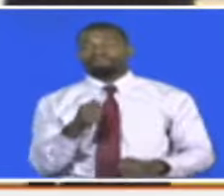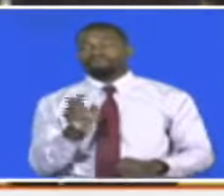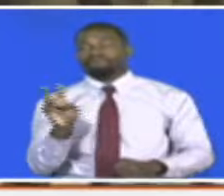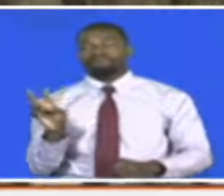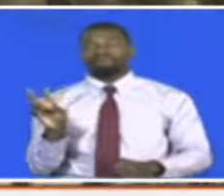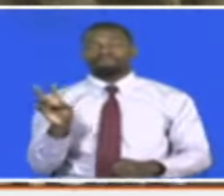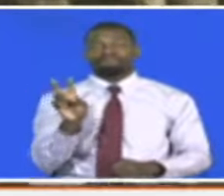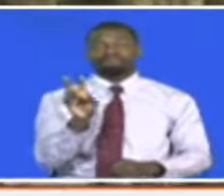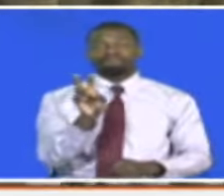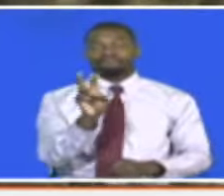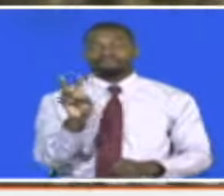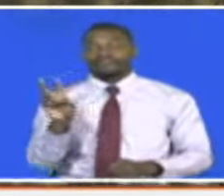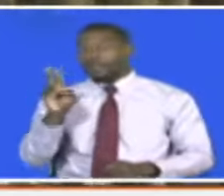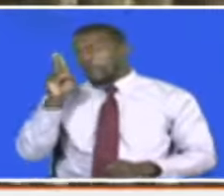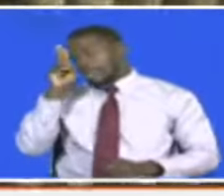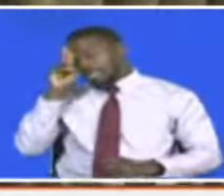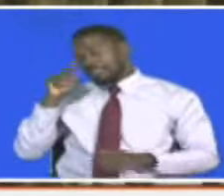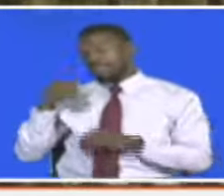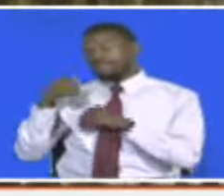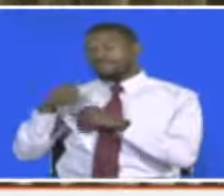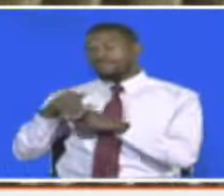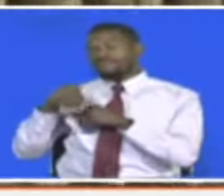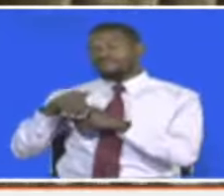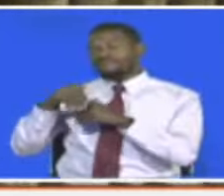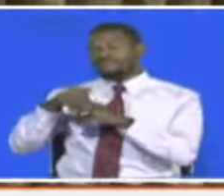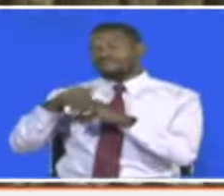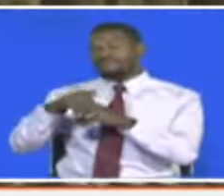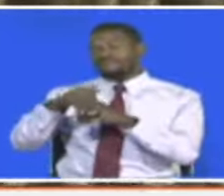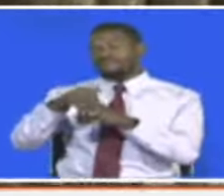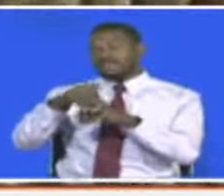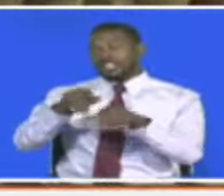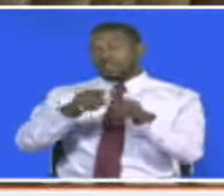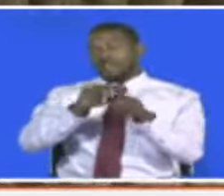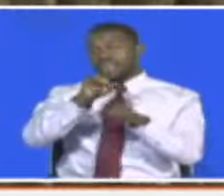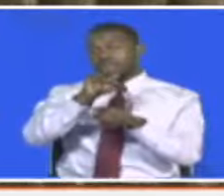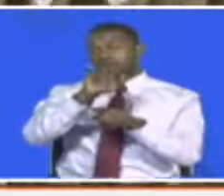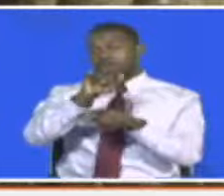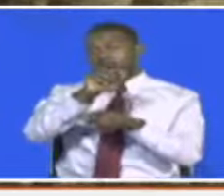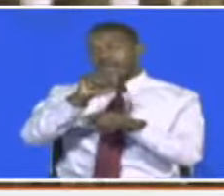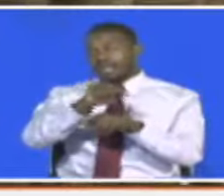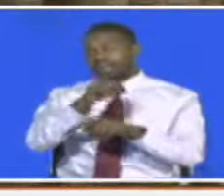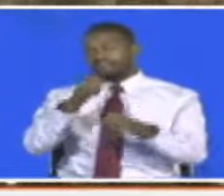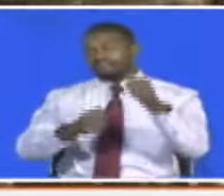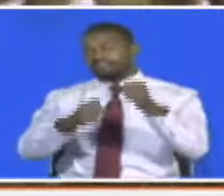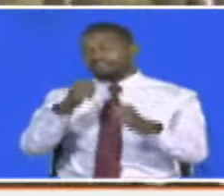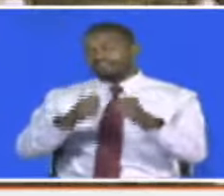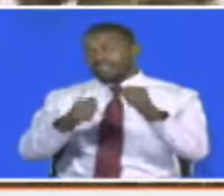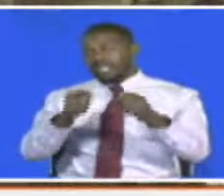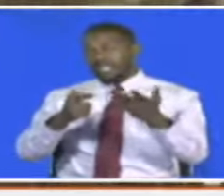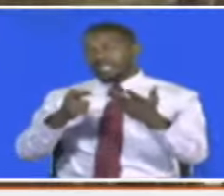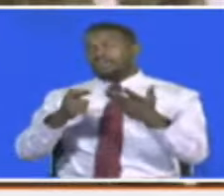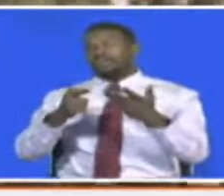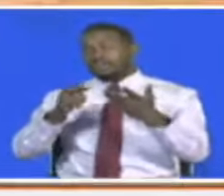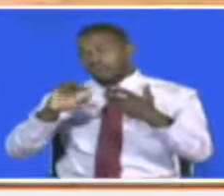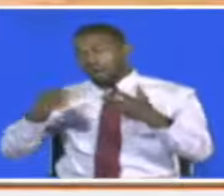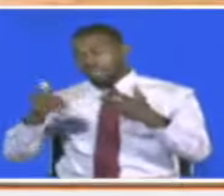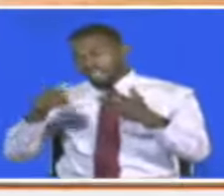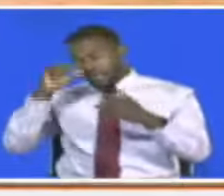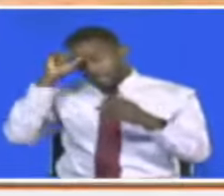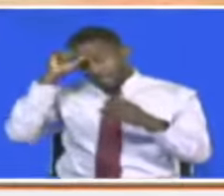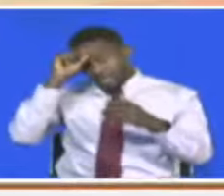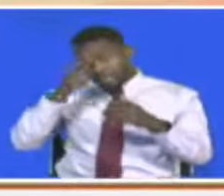Walishirikiana sako kwa bako na polisi, shirika la vijana la huduma kwa jamii NYS na askari wa kaunti ya Kwale.